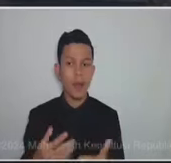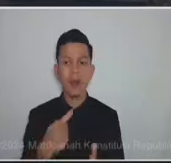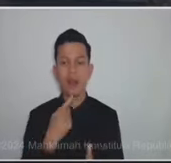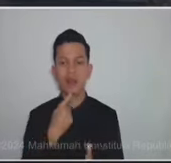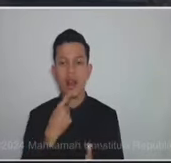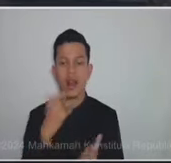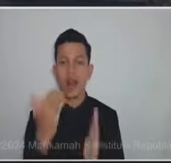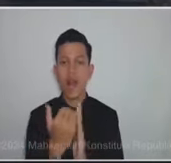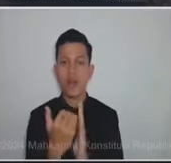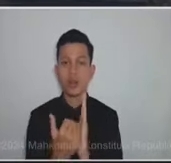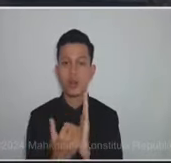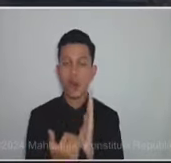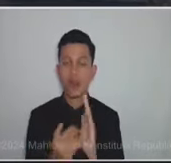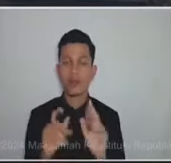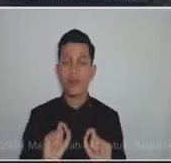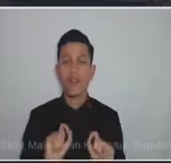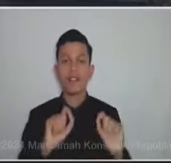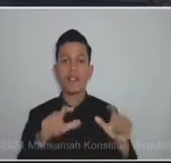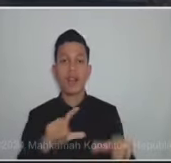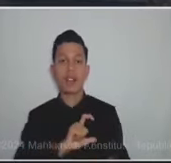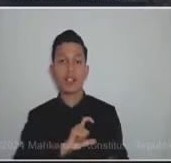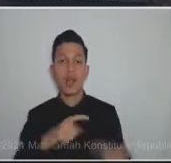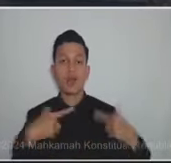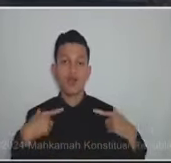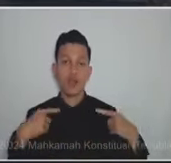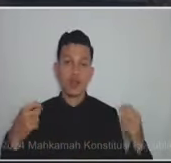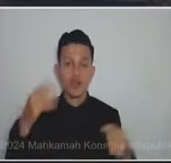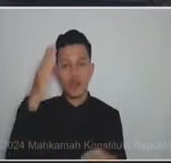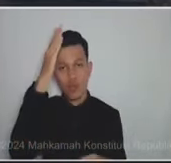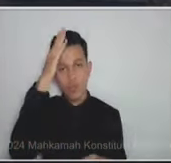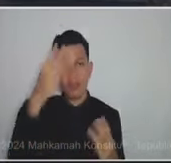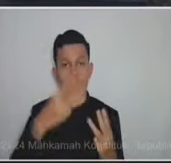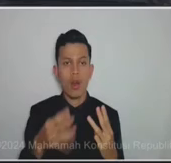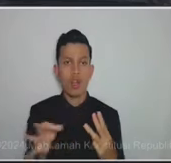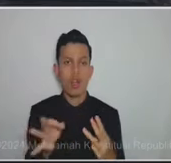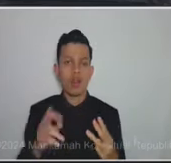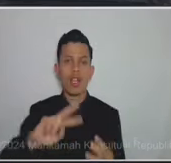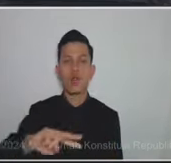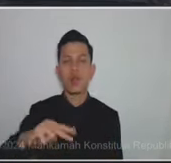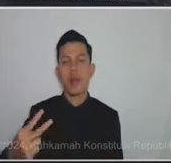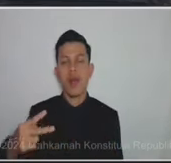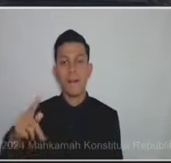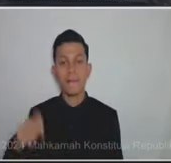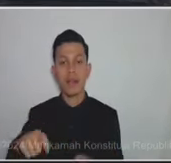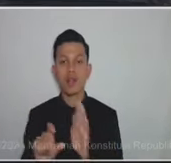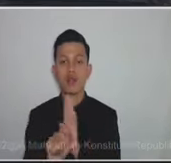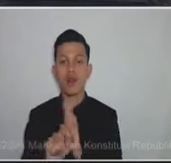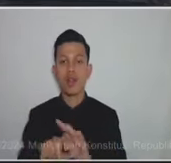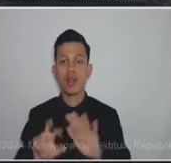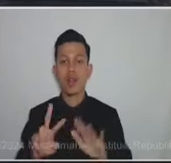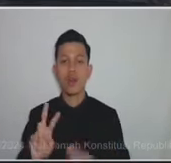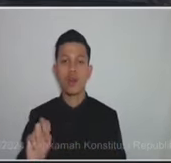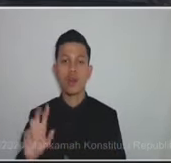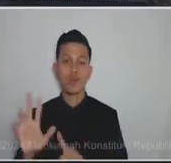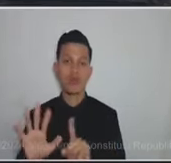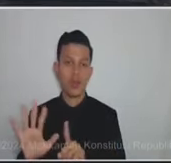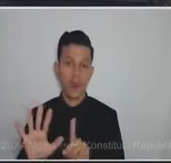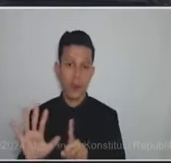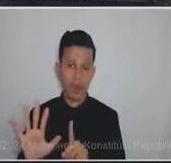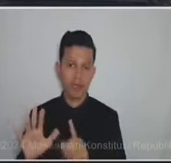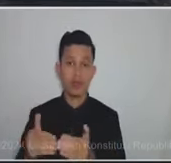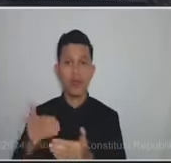pengaturan mengenai pendaftaran calon gubernur calon bupati dan calon walikota yang diubah dengan ketentuan undang-undang 8 tahun 2015 selanjutnya